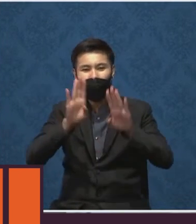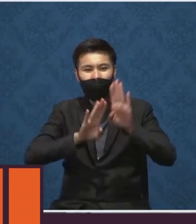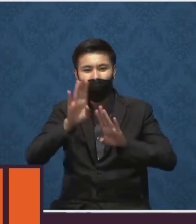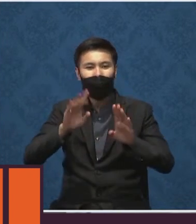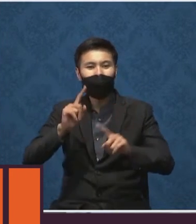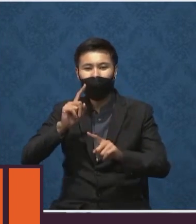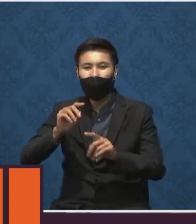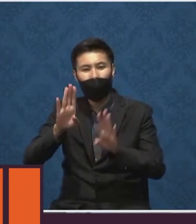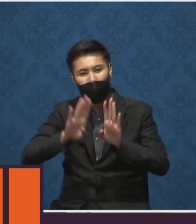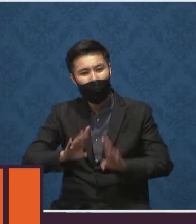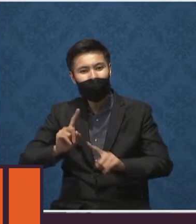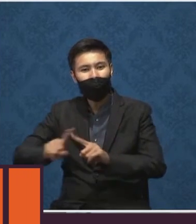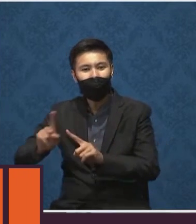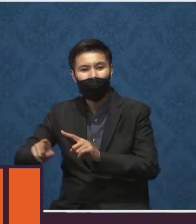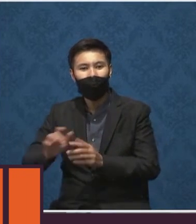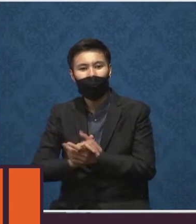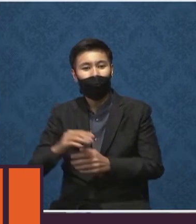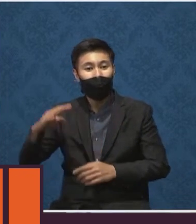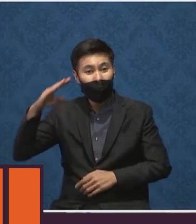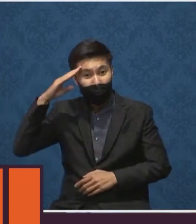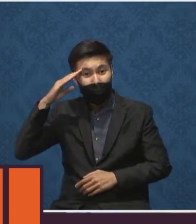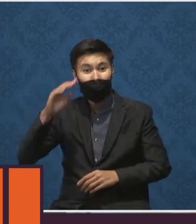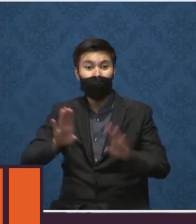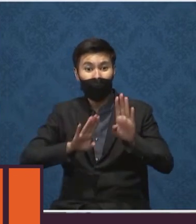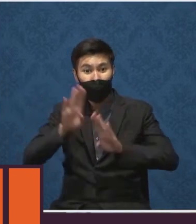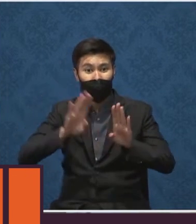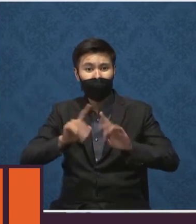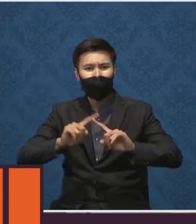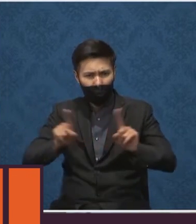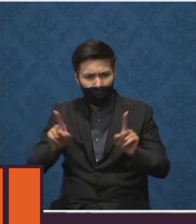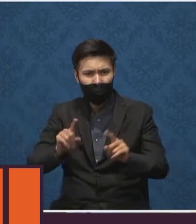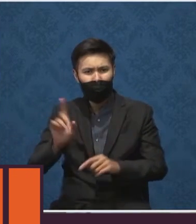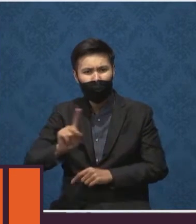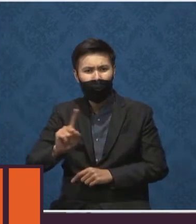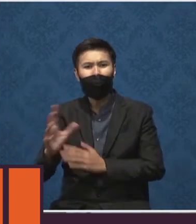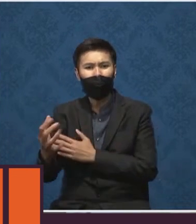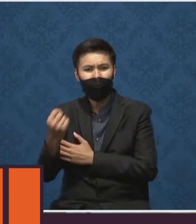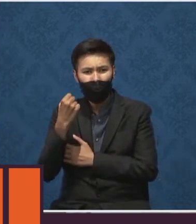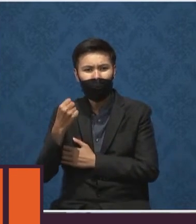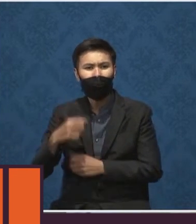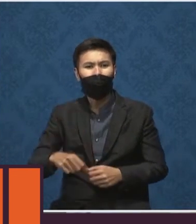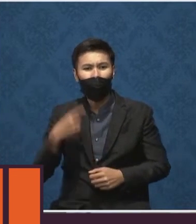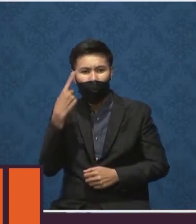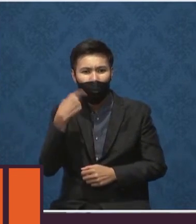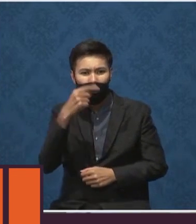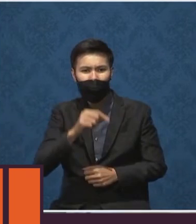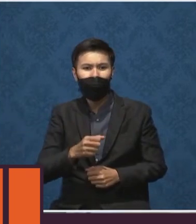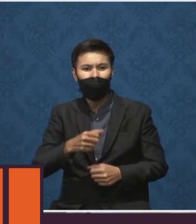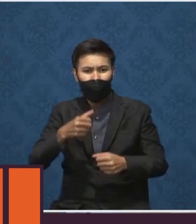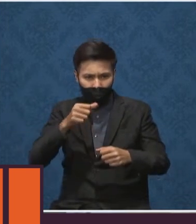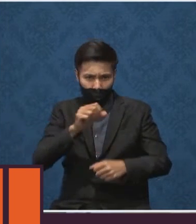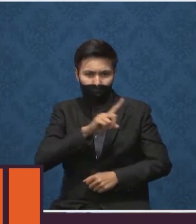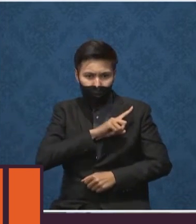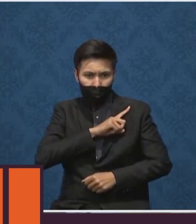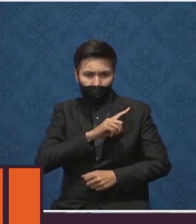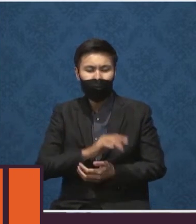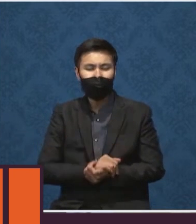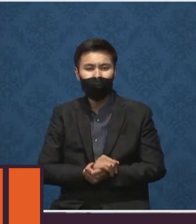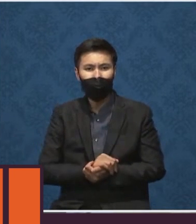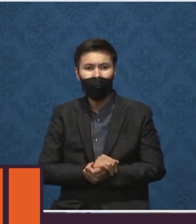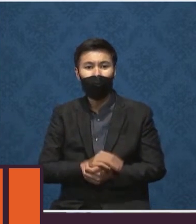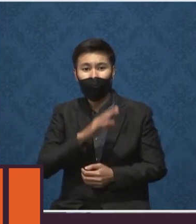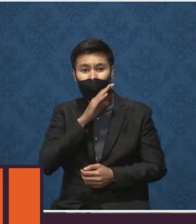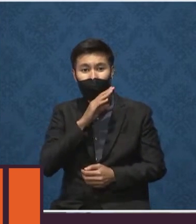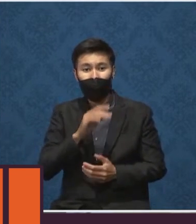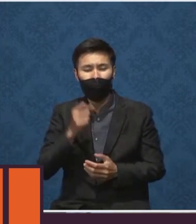แต่พระเศการณกปชธิัตัยมัคลอย่างกครัมัรมกไมได้แลมต่กตทว อนาสสุนั้อยู่กใครแต่ถึจะเข้ใจขาเคลื่อยไรผมกต้องขอ